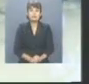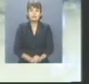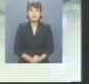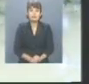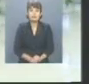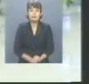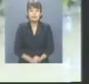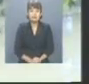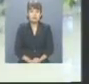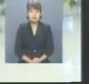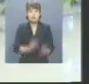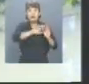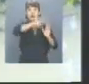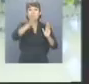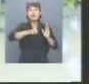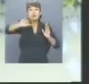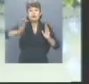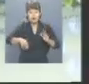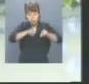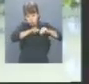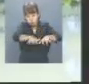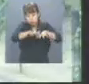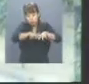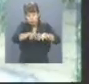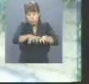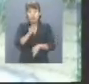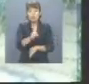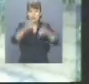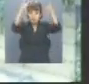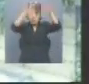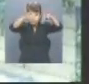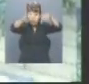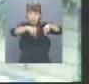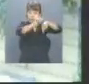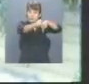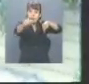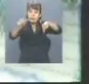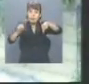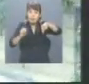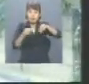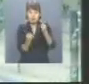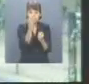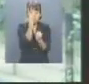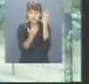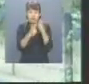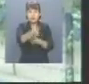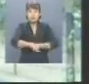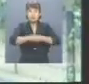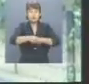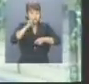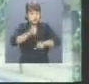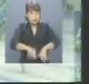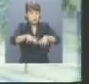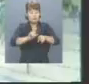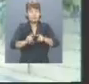ำป่าจากเทือกเขาและฝนที่ตกต่อเนื่องขยายวงกว้างเข้าท่วมพื้นที่ลุ่มและพืชผลการเกษตรของชาวบ้านครอบคลุมทั้ง11